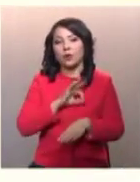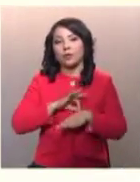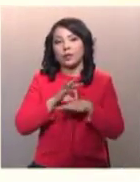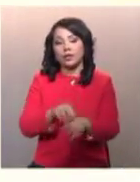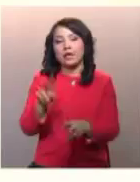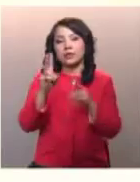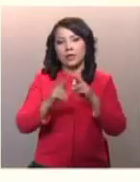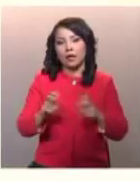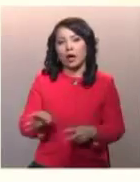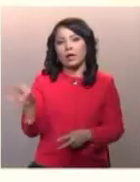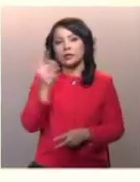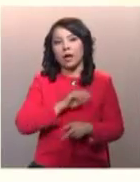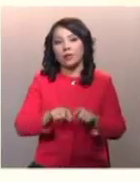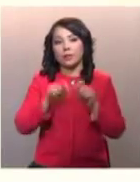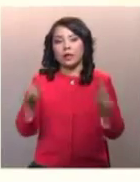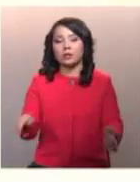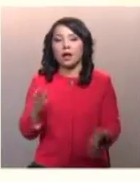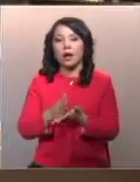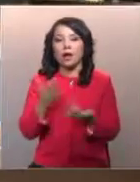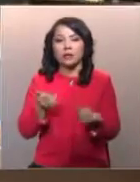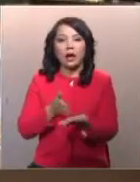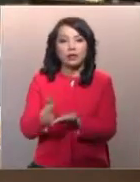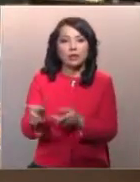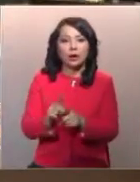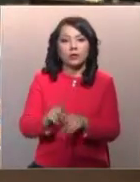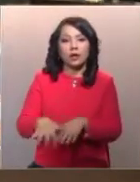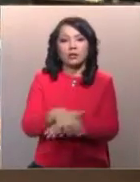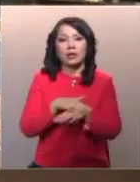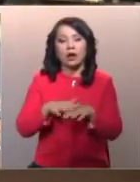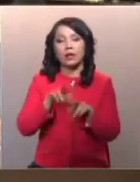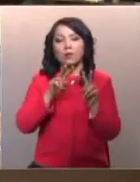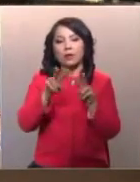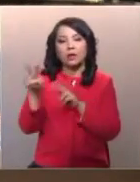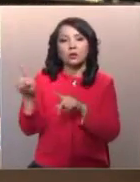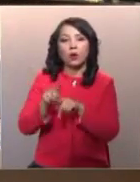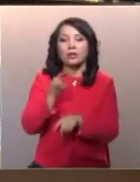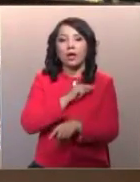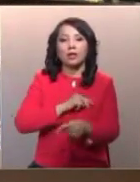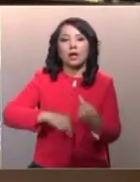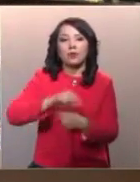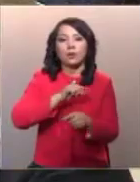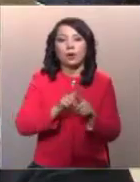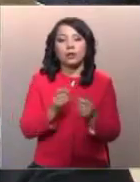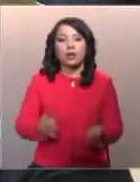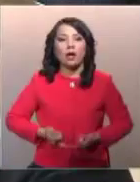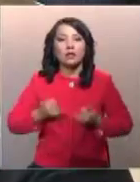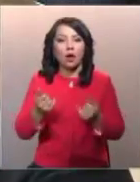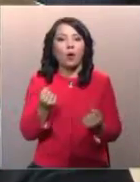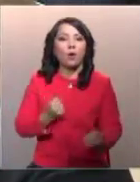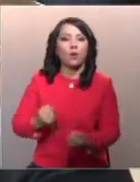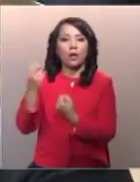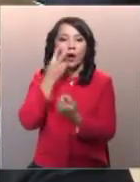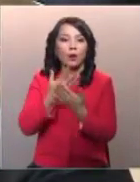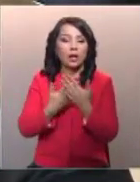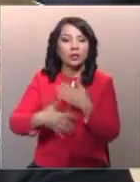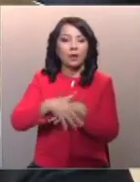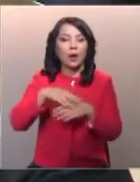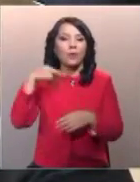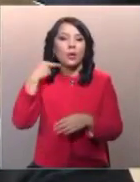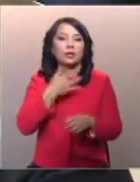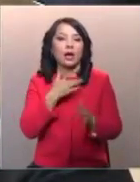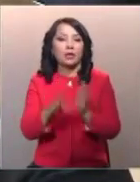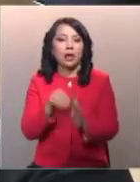органдарға да бұл өте тиімді. Сонымен қатар, саладағы кем-кетікті қадағалап, кәсіпкерлерге қолдау көрсететін арнайы уәкілді президенттің өзі